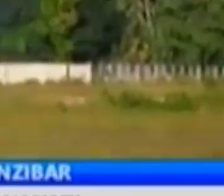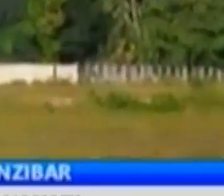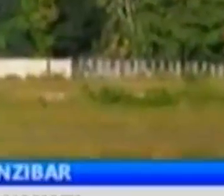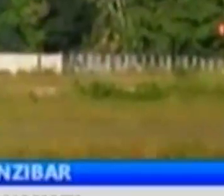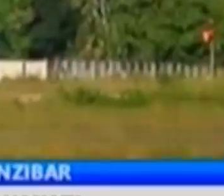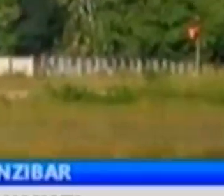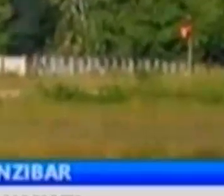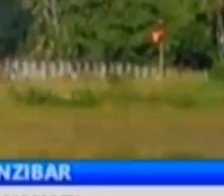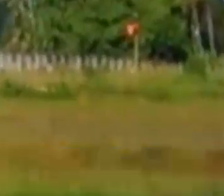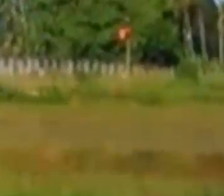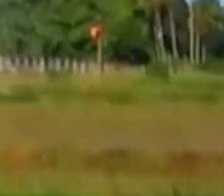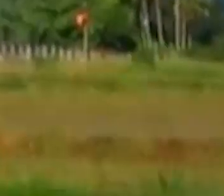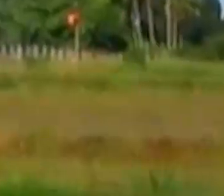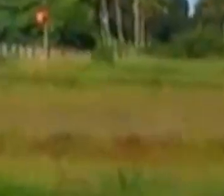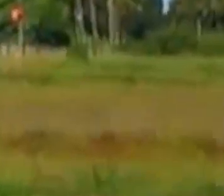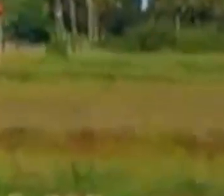wa mbinu za medali